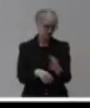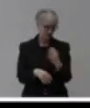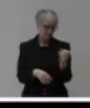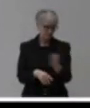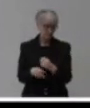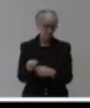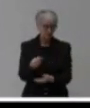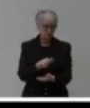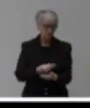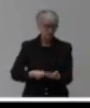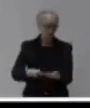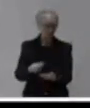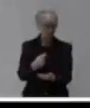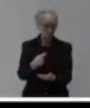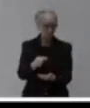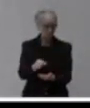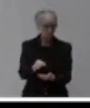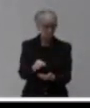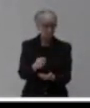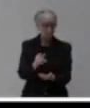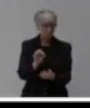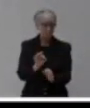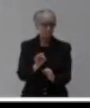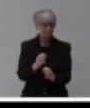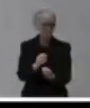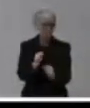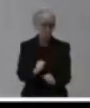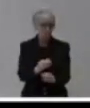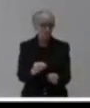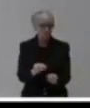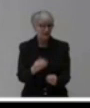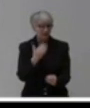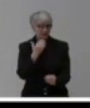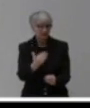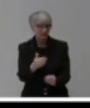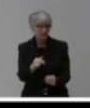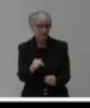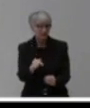progetto che possiamo realizzare proprio perché è stato